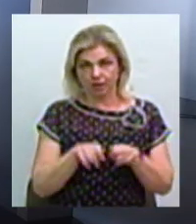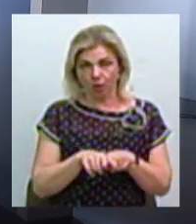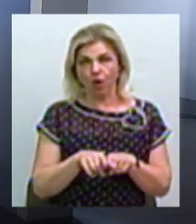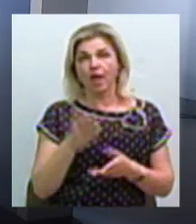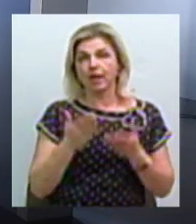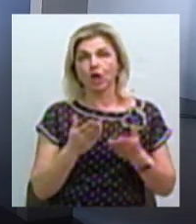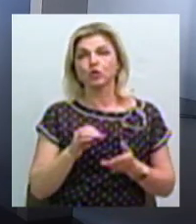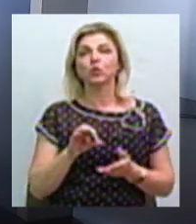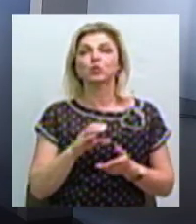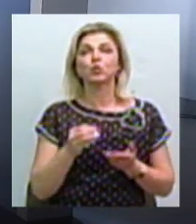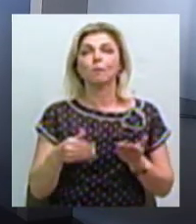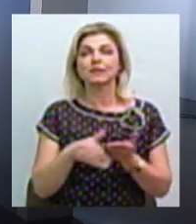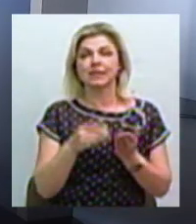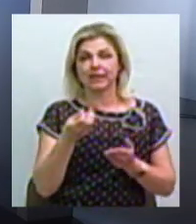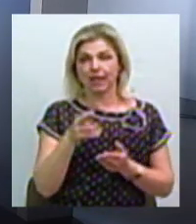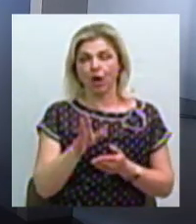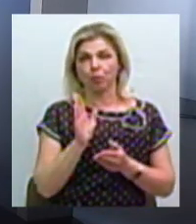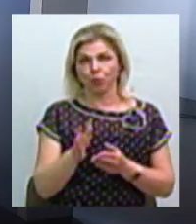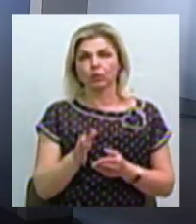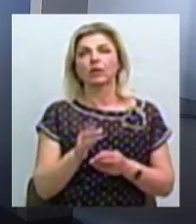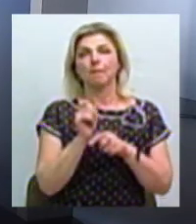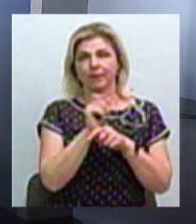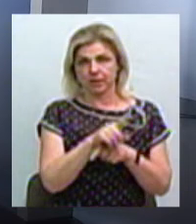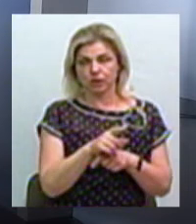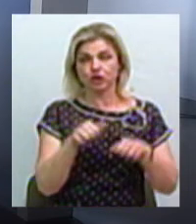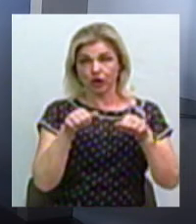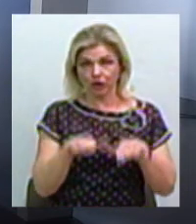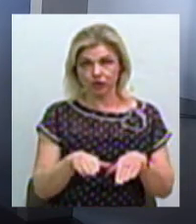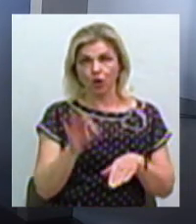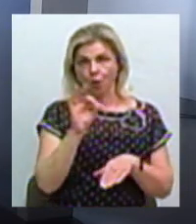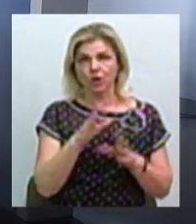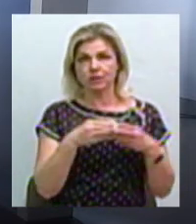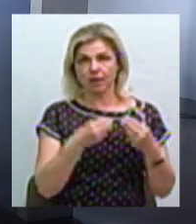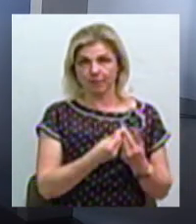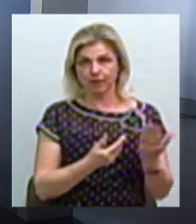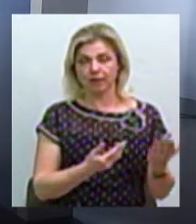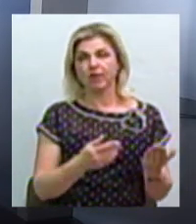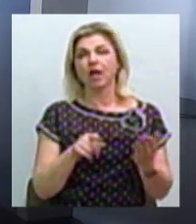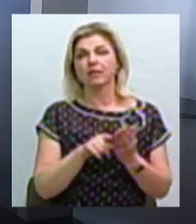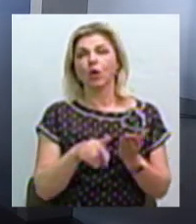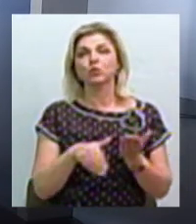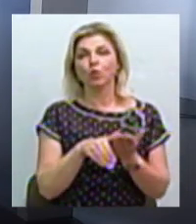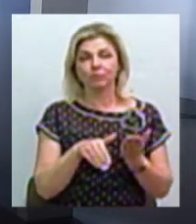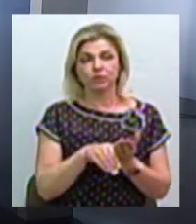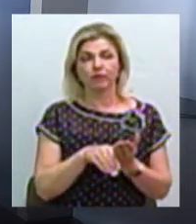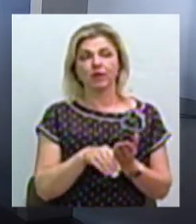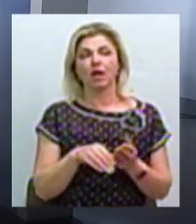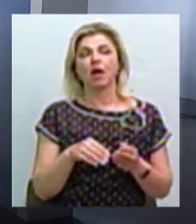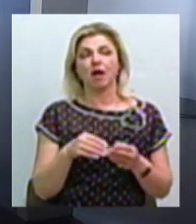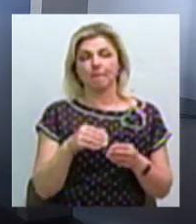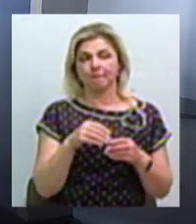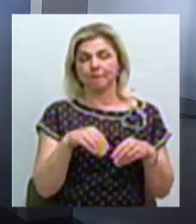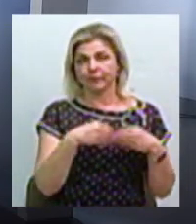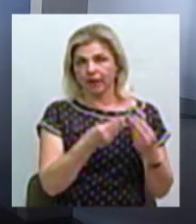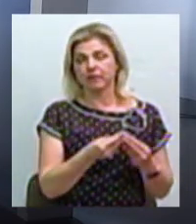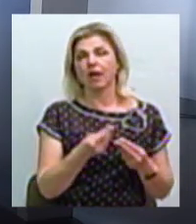буде призначена, винесено рішення про призначення субсидії, субсидія таким громадянам призначається у безготівковій